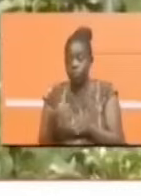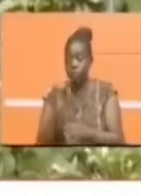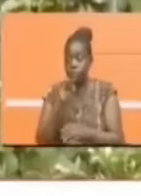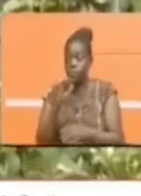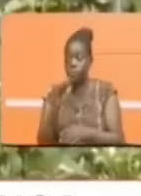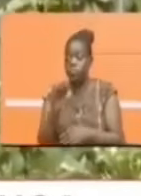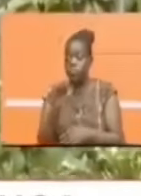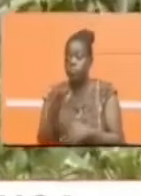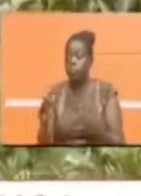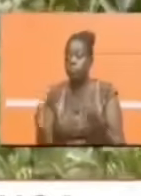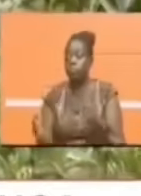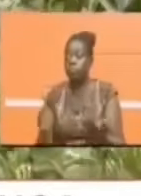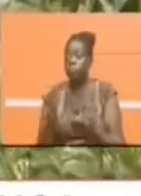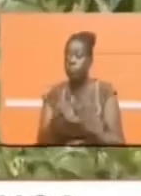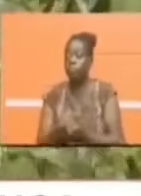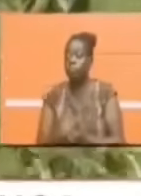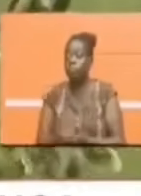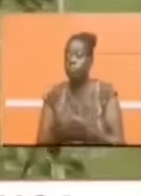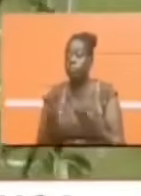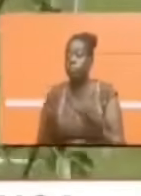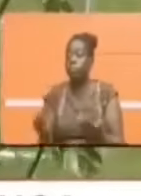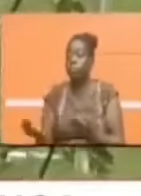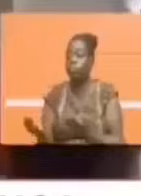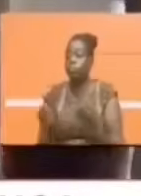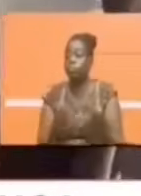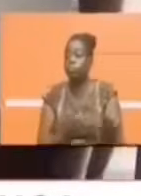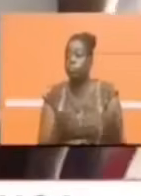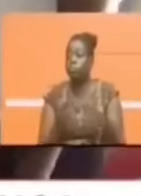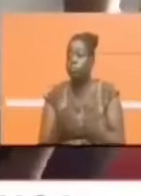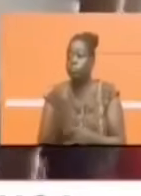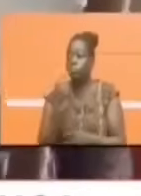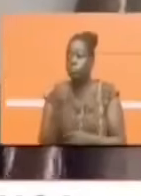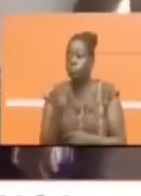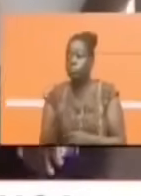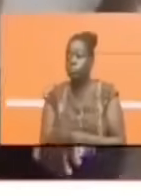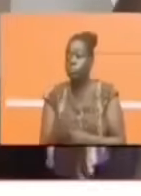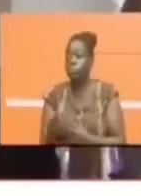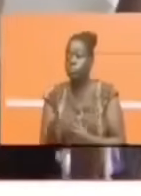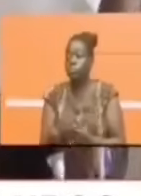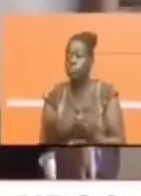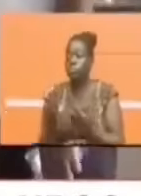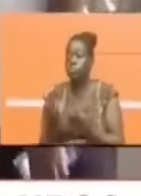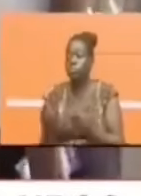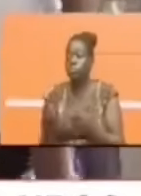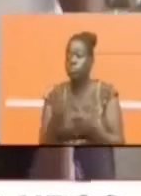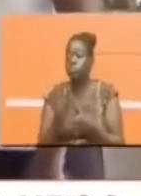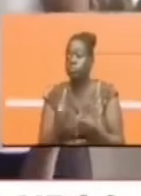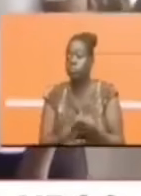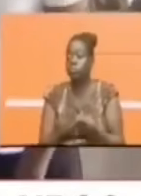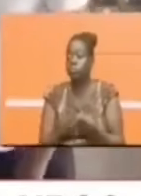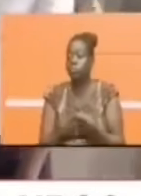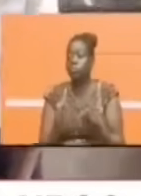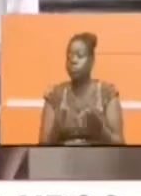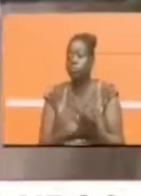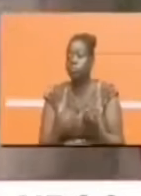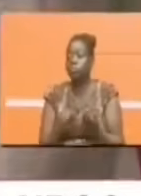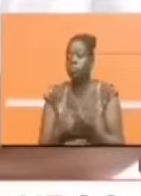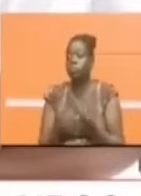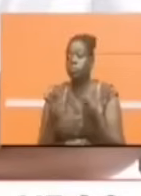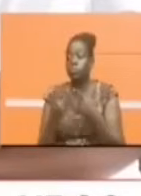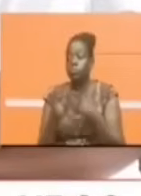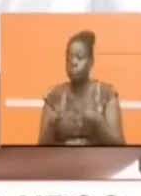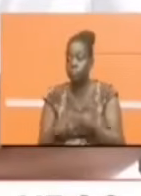mungu nomwe ingiya Moses Magogo babandirizira mungu nategeza nti abadde abalinzi okuva ku lwokutaano kubabala ule